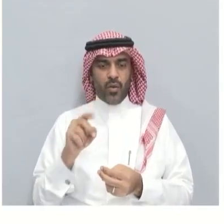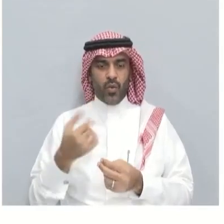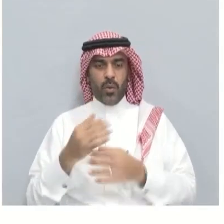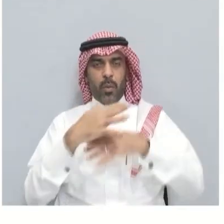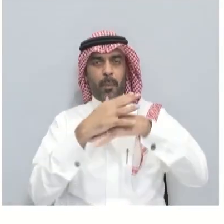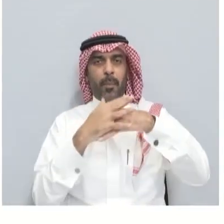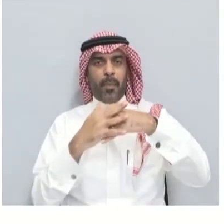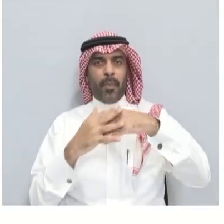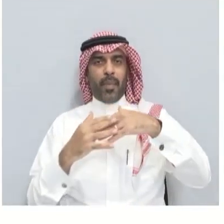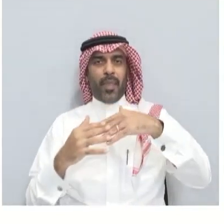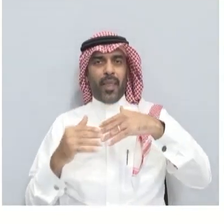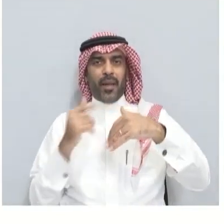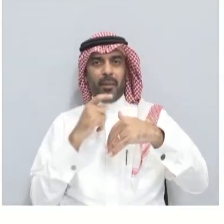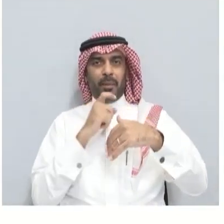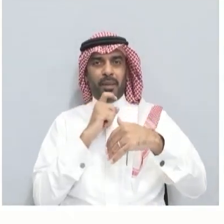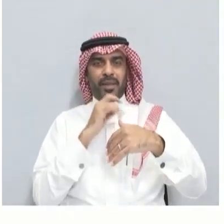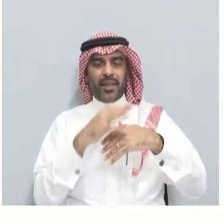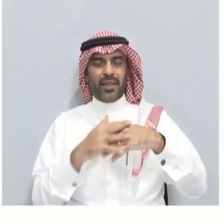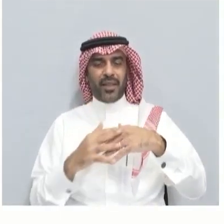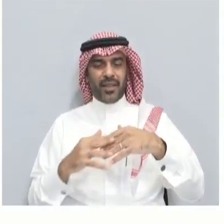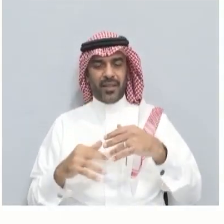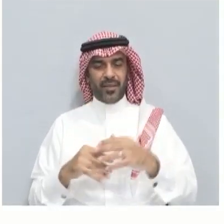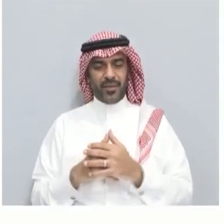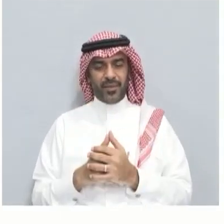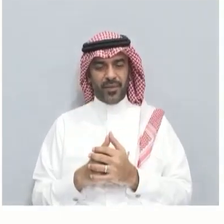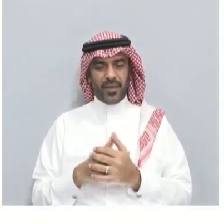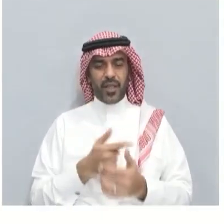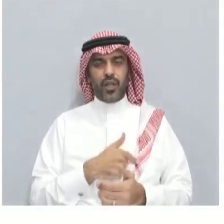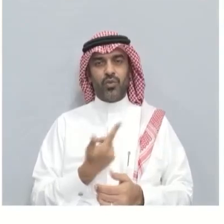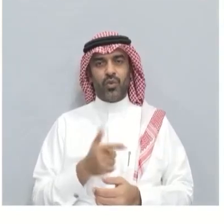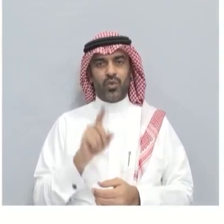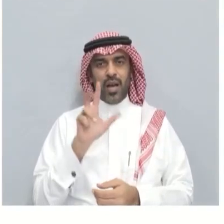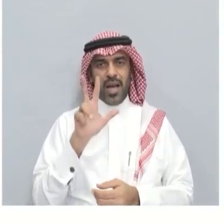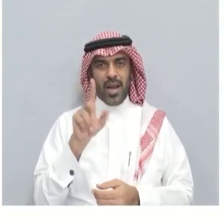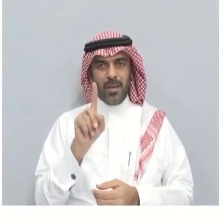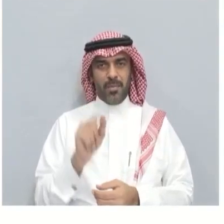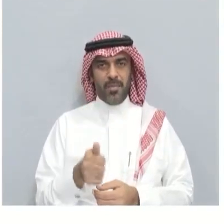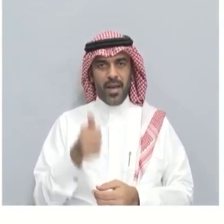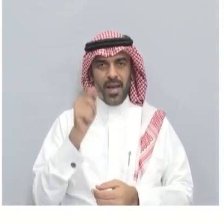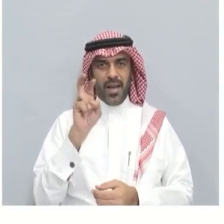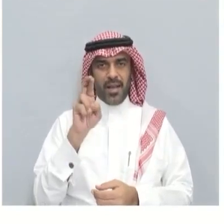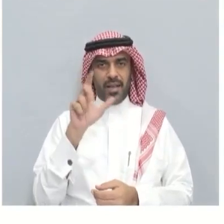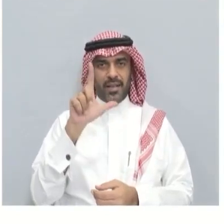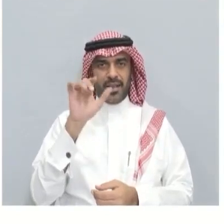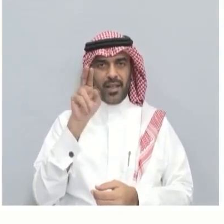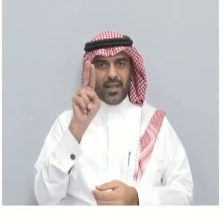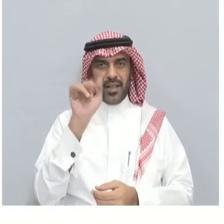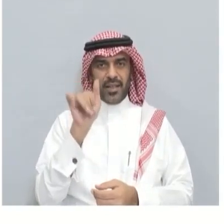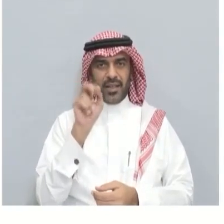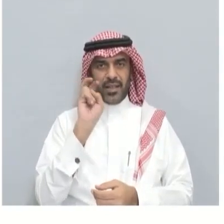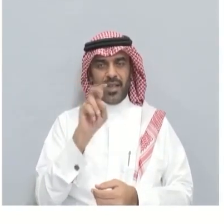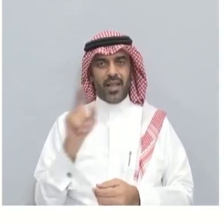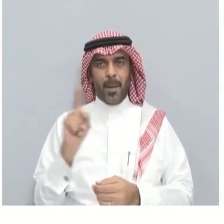هي بازلتيه اذا هي لابه ماذا لاه اطلق عليها بازلتيه قلي السلكه لزوجتها ماذا